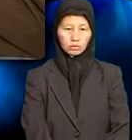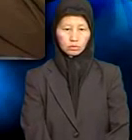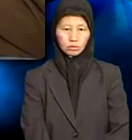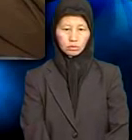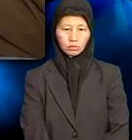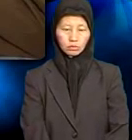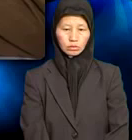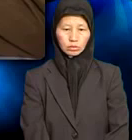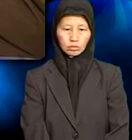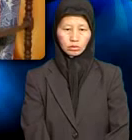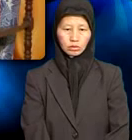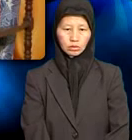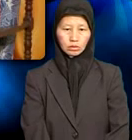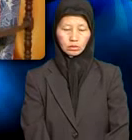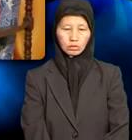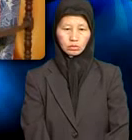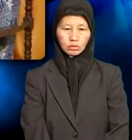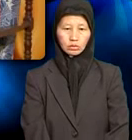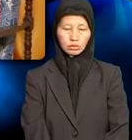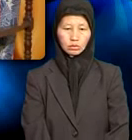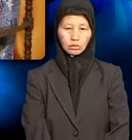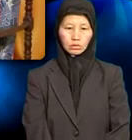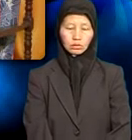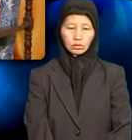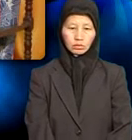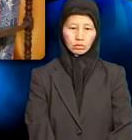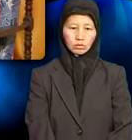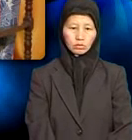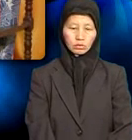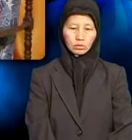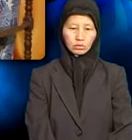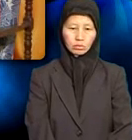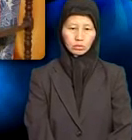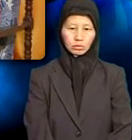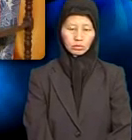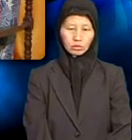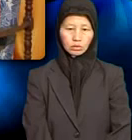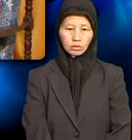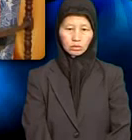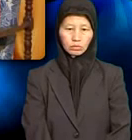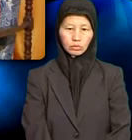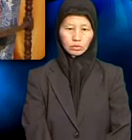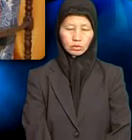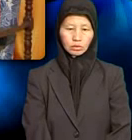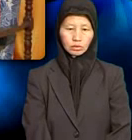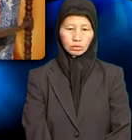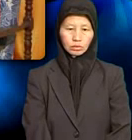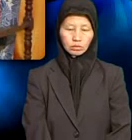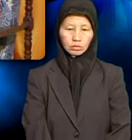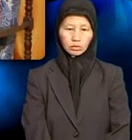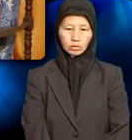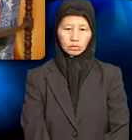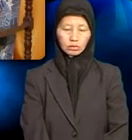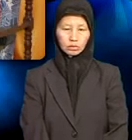على محمد وعلى آل سيدنا كما صليت على سيدنا إبراهيم وعلى آل سيدنا وبارك على